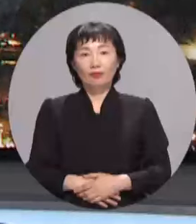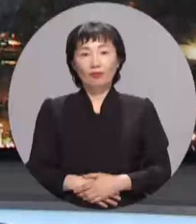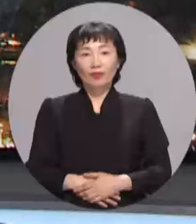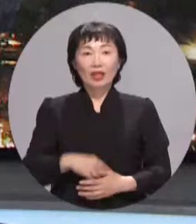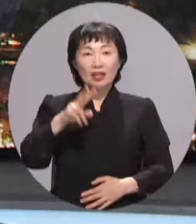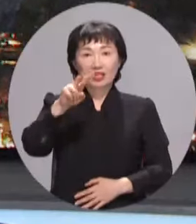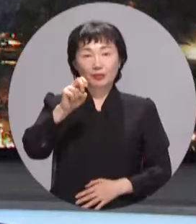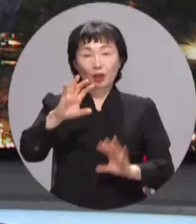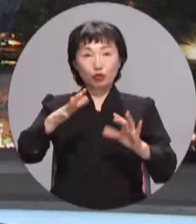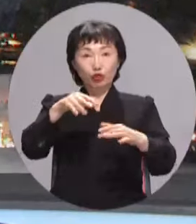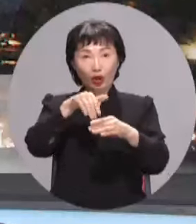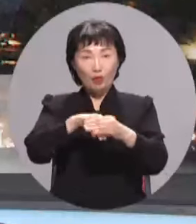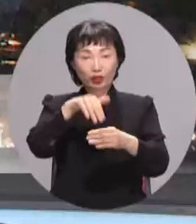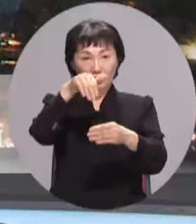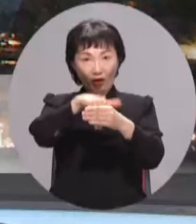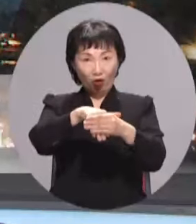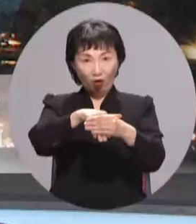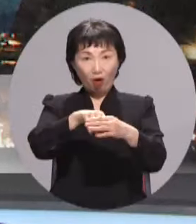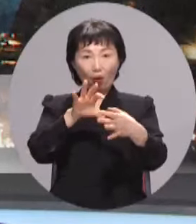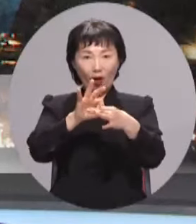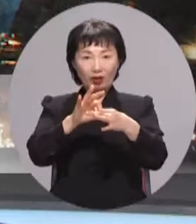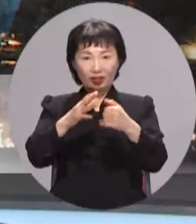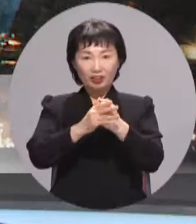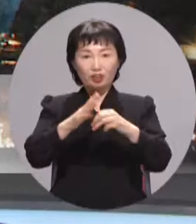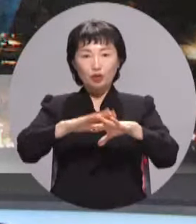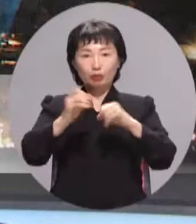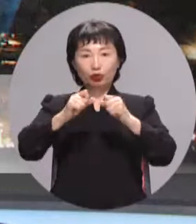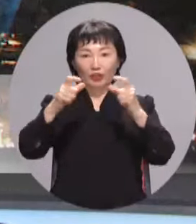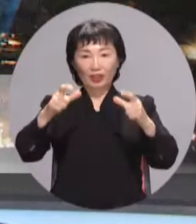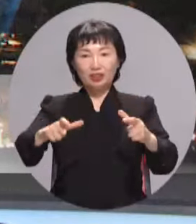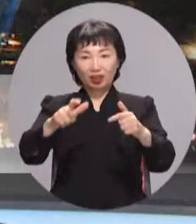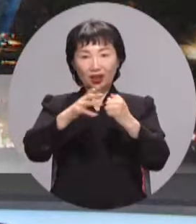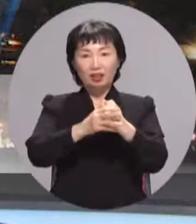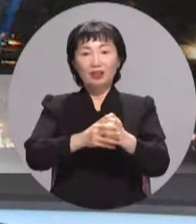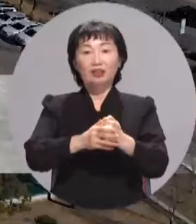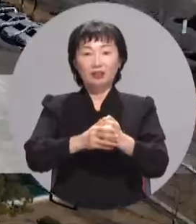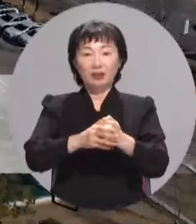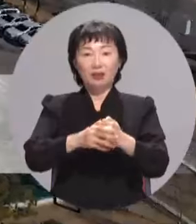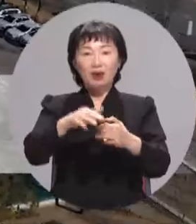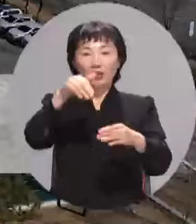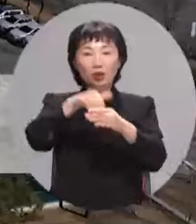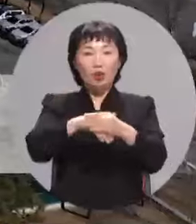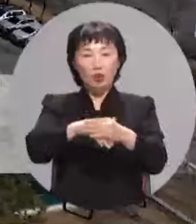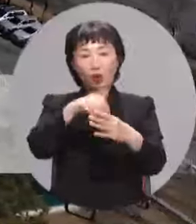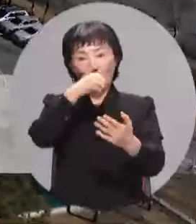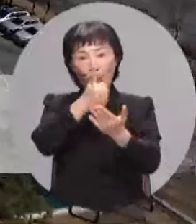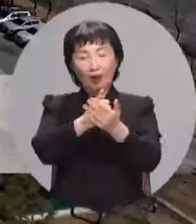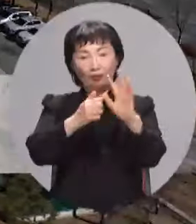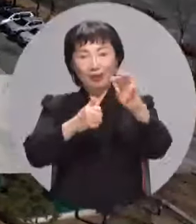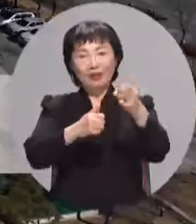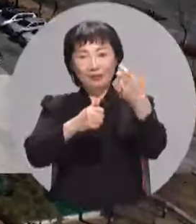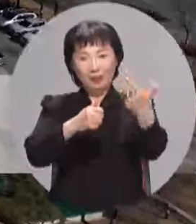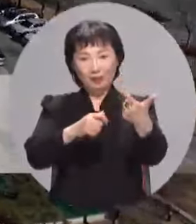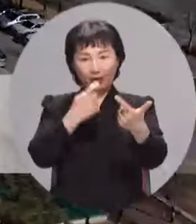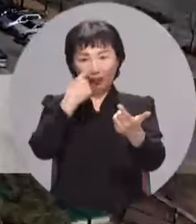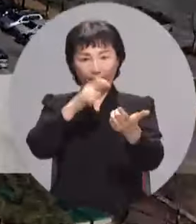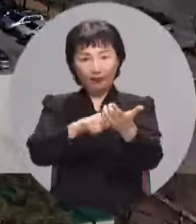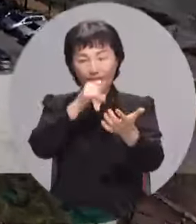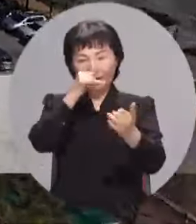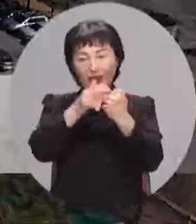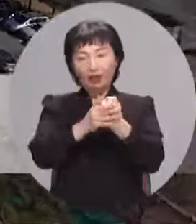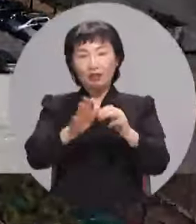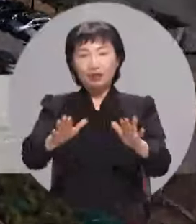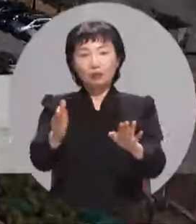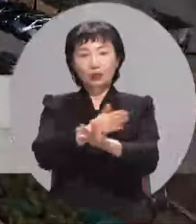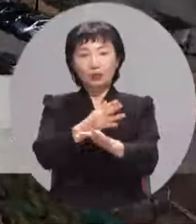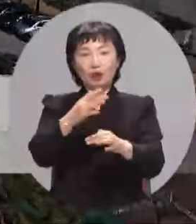제 22대 국회의원 선거와 관련해 전북 지역 선거 사범이 여든 한 명으로 집계됐습니다 전북 경찰청은 지난 2월부터